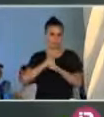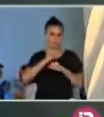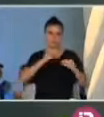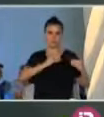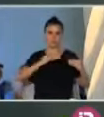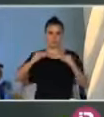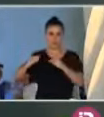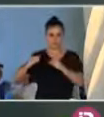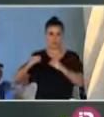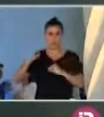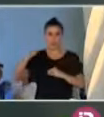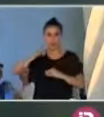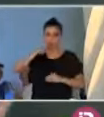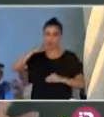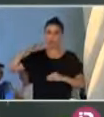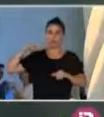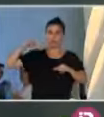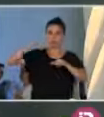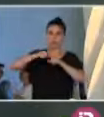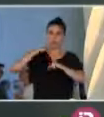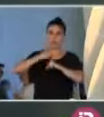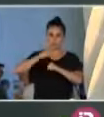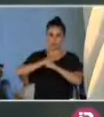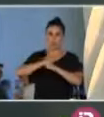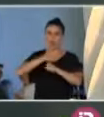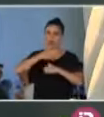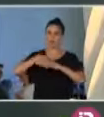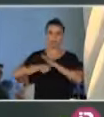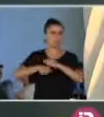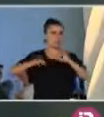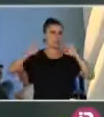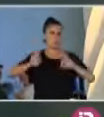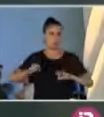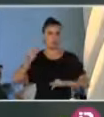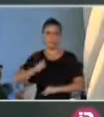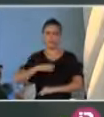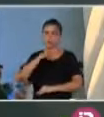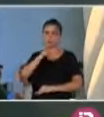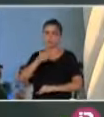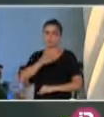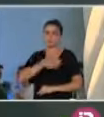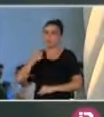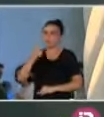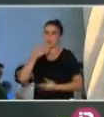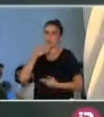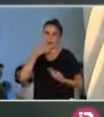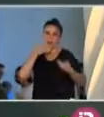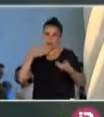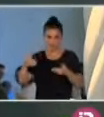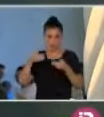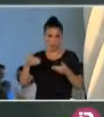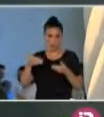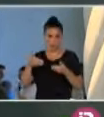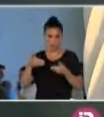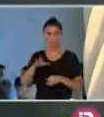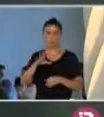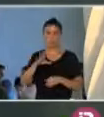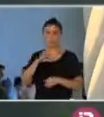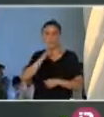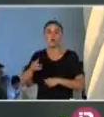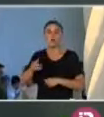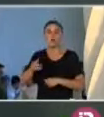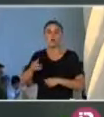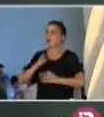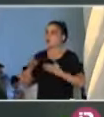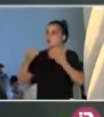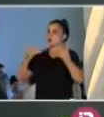aquests 4 anys. Per això vull donar-vos les gràcies una vegada més per atorgar-nos aquesta gran responsabilitat